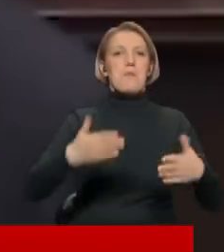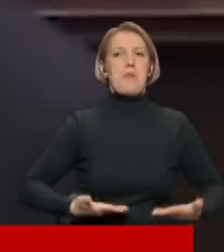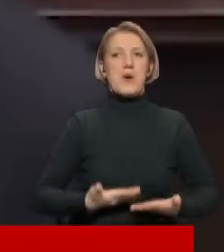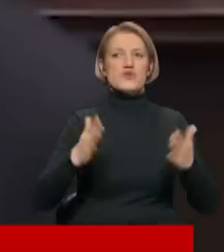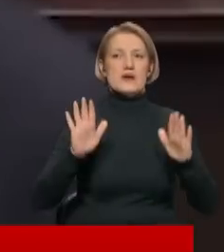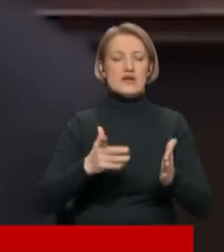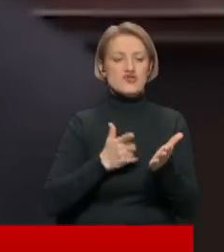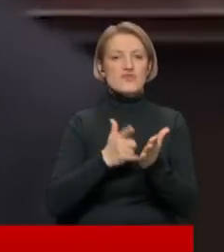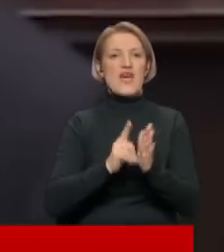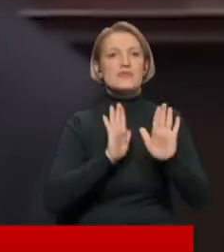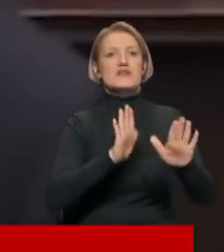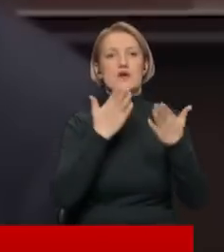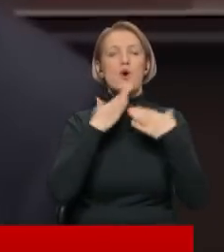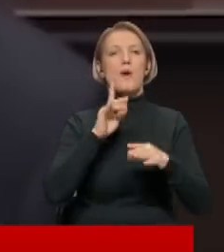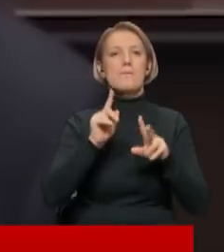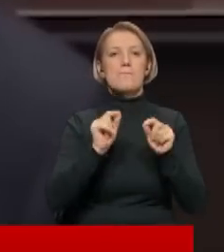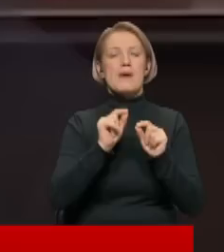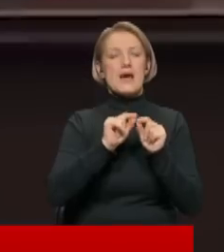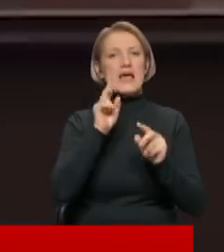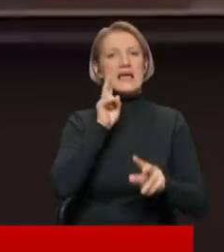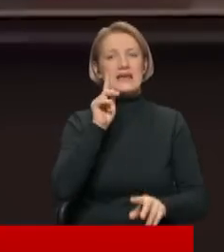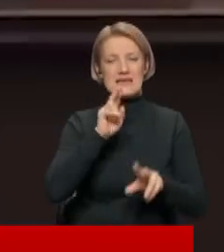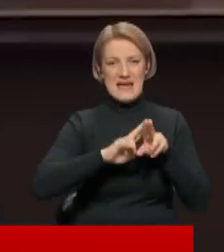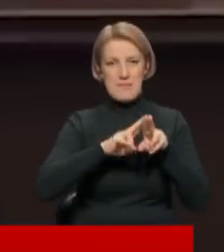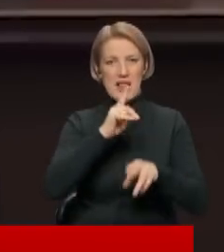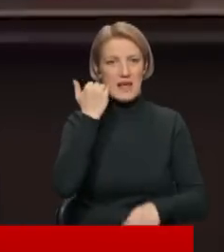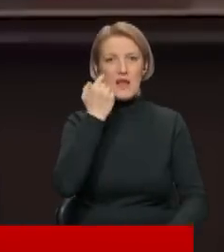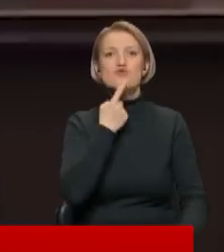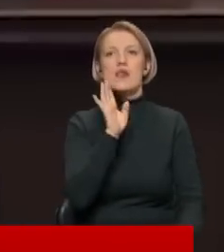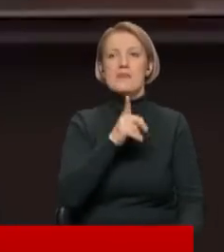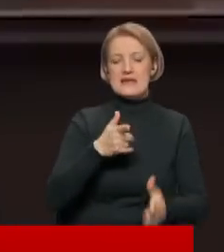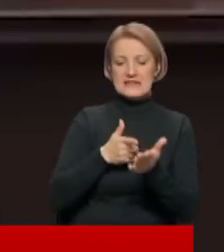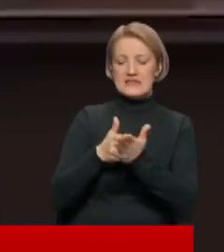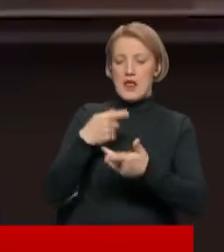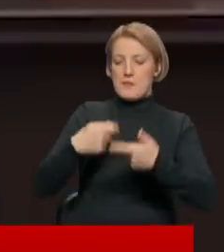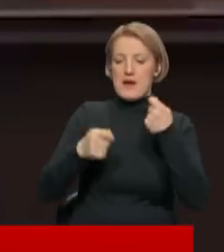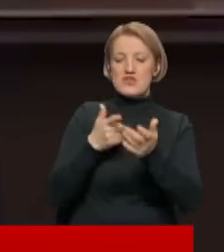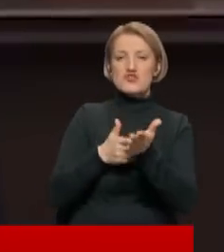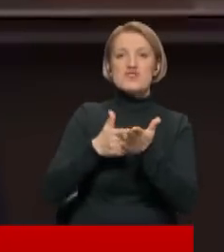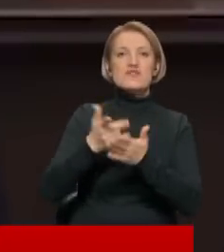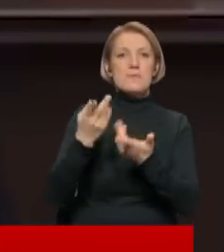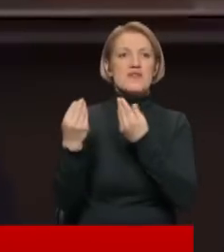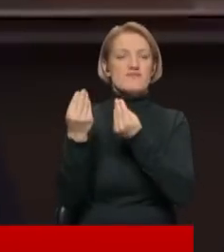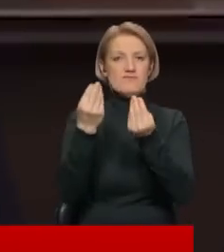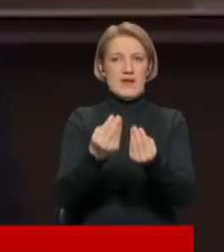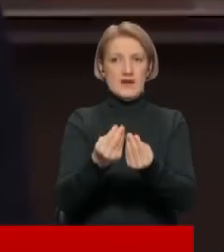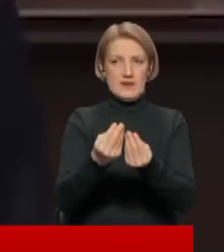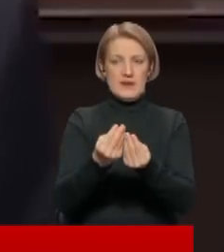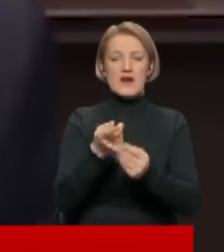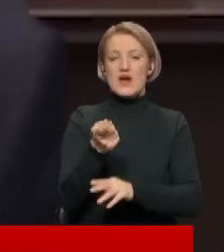çiftçiye destek yok Vay Kemal Yalan söyleme Ziraat Bankası'nın çiftçilerimize sağladığı